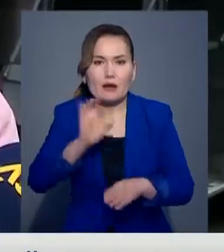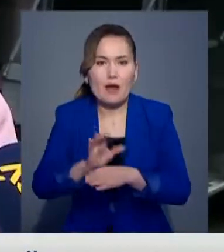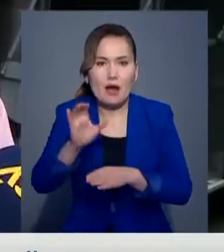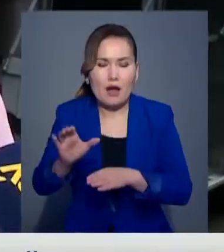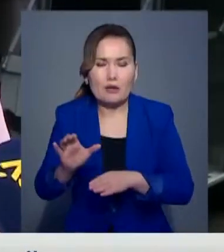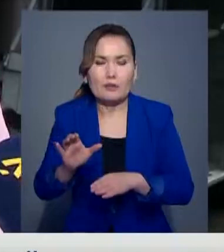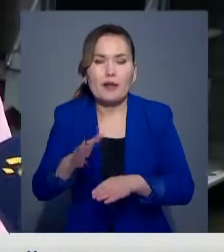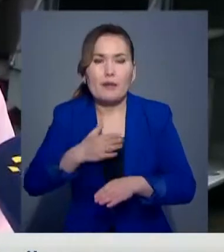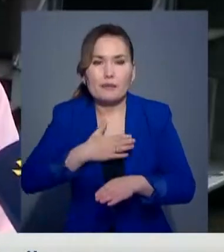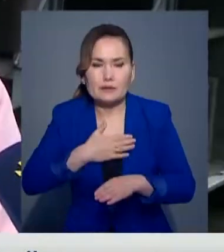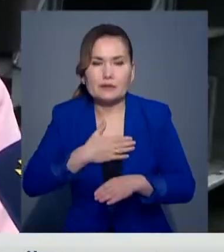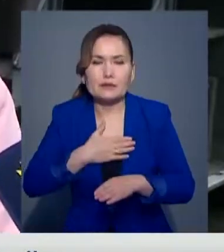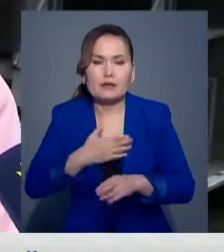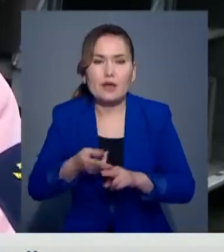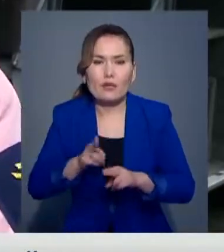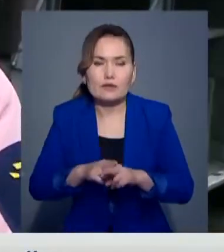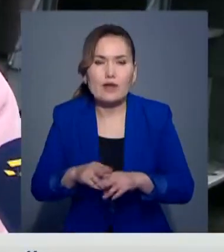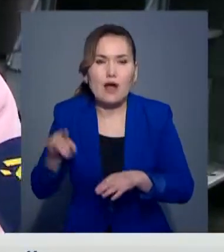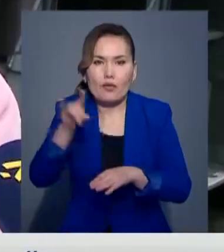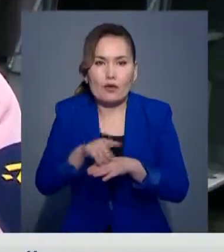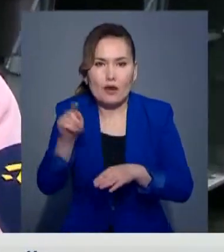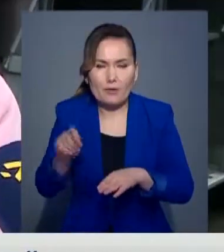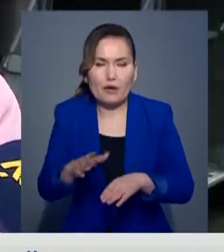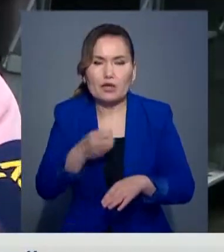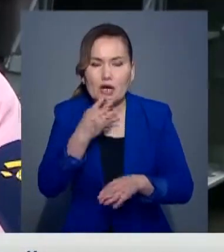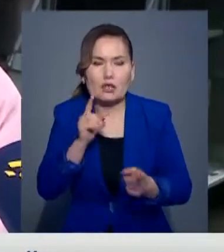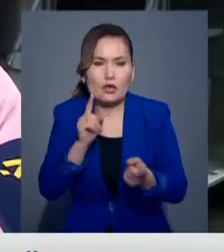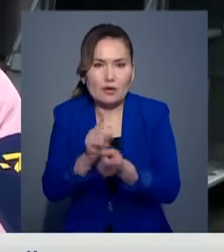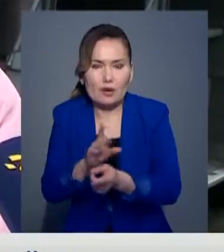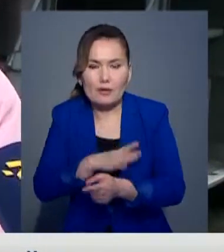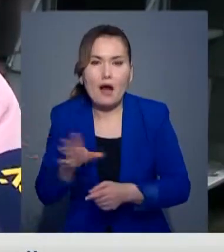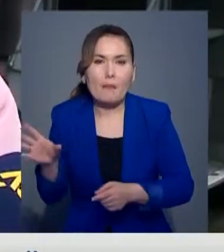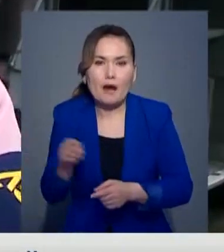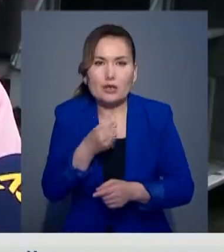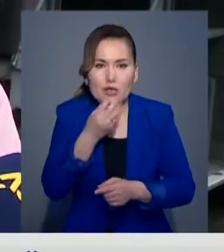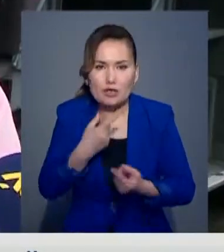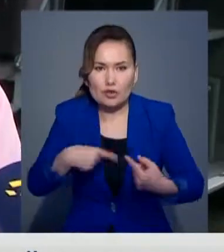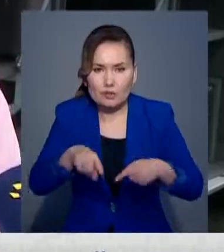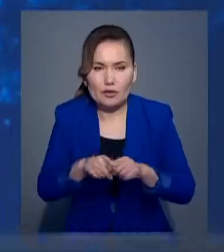үшін. Бізді жақсы күтіп алды. Тамаша, барлық ұйымдастырылған.